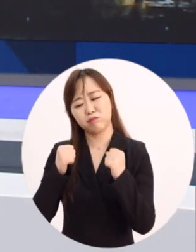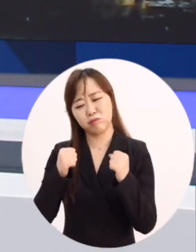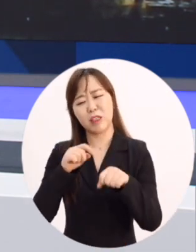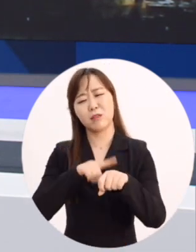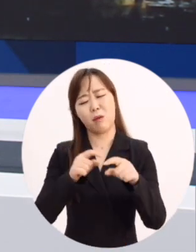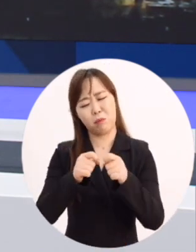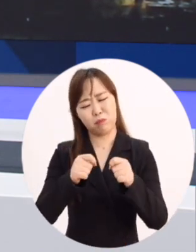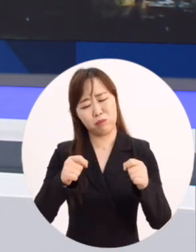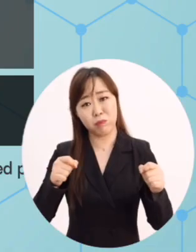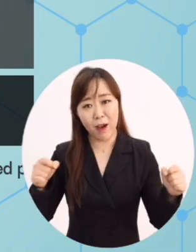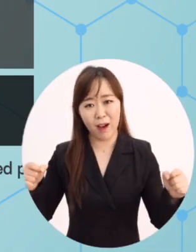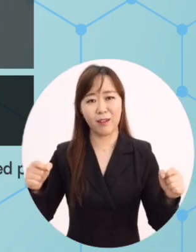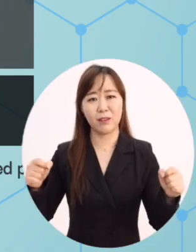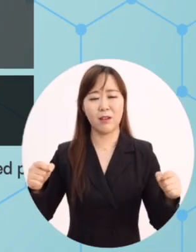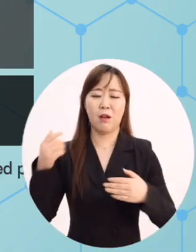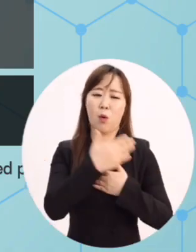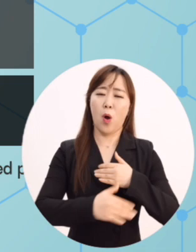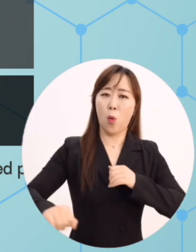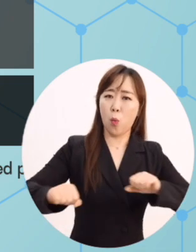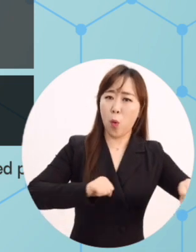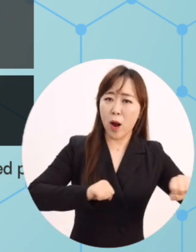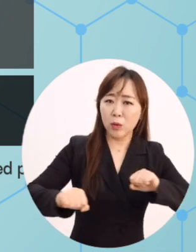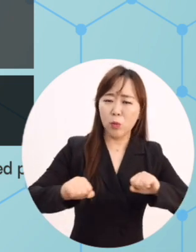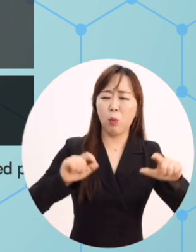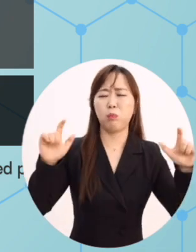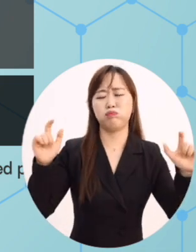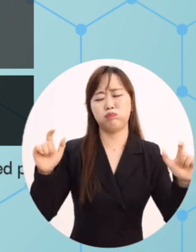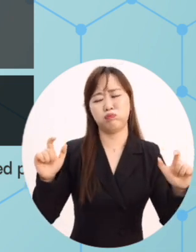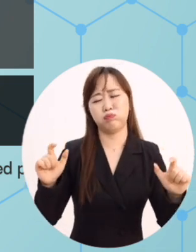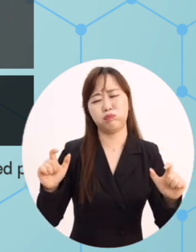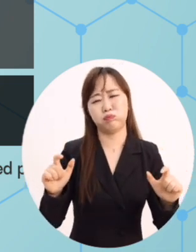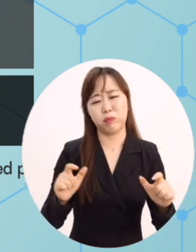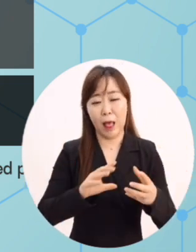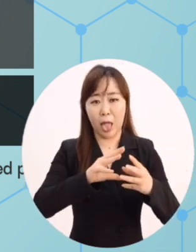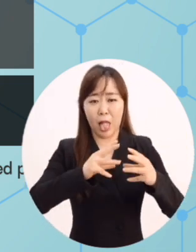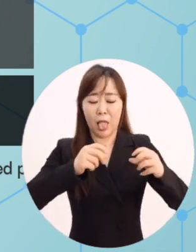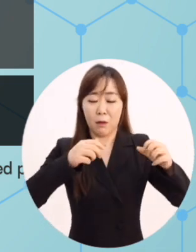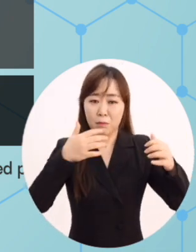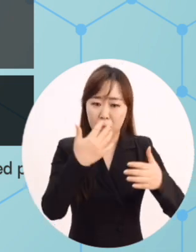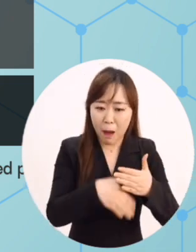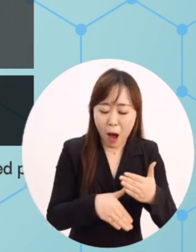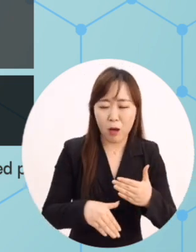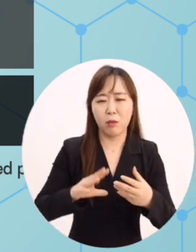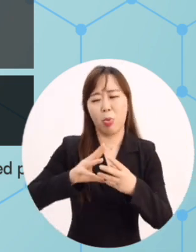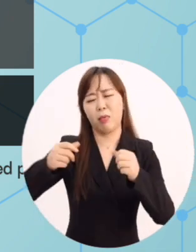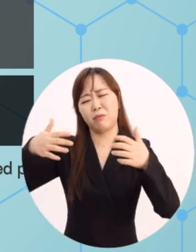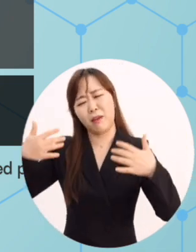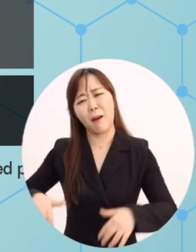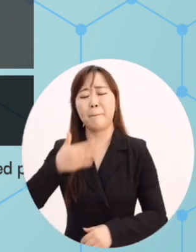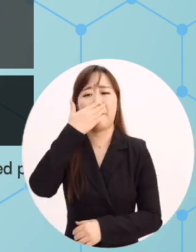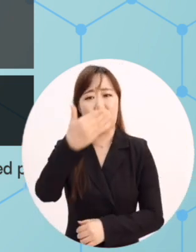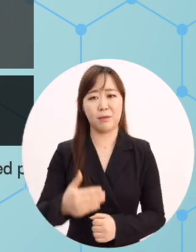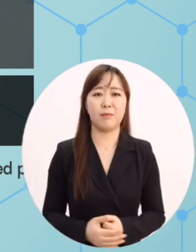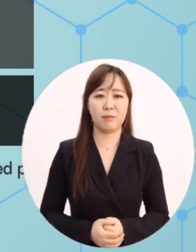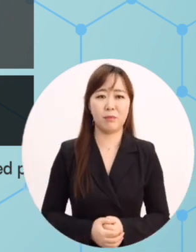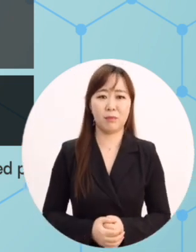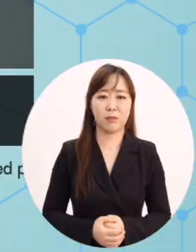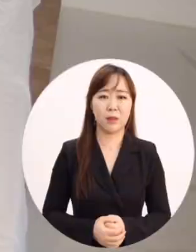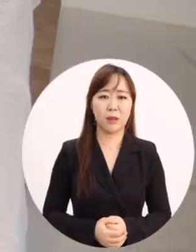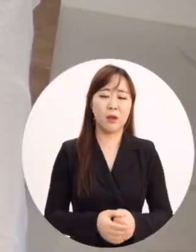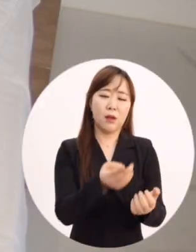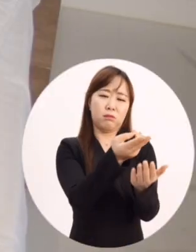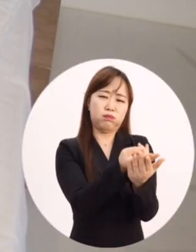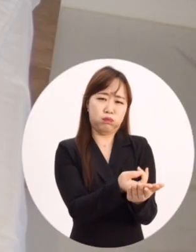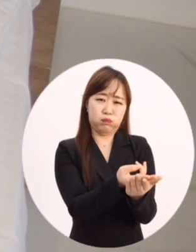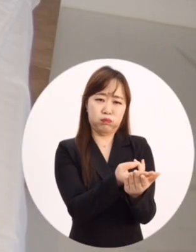머무르는 시간이 길다 보면 신체 활동량이 줄어 근감소와 근약화가 나타날 수 있습니다. 침상